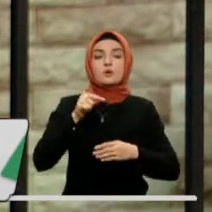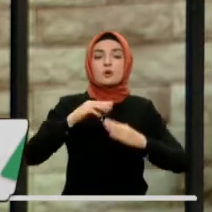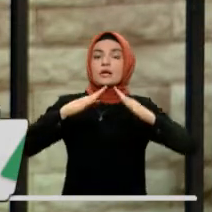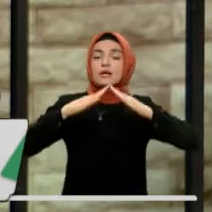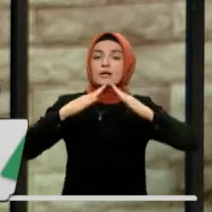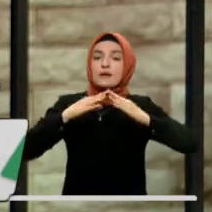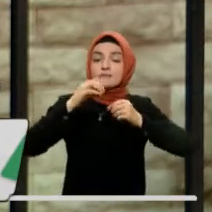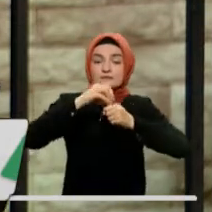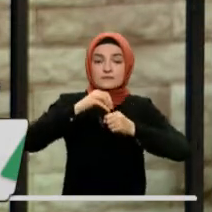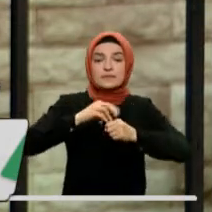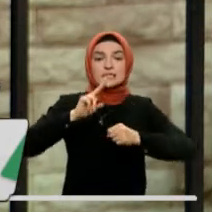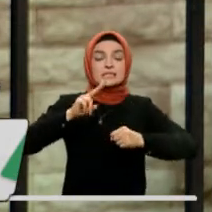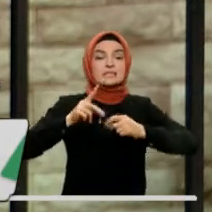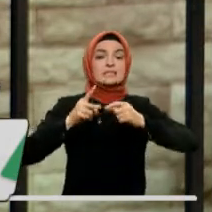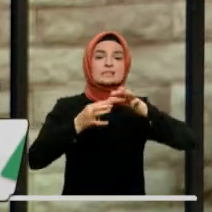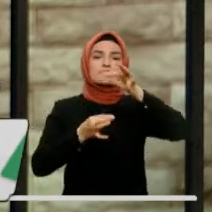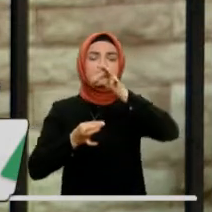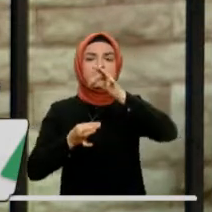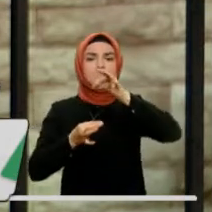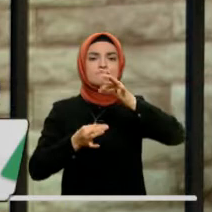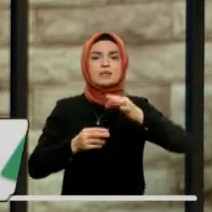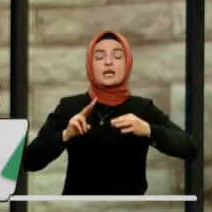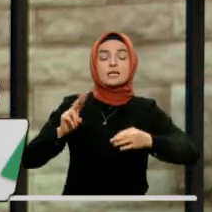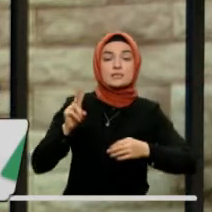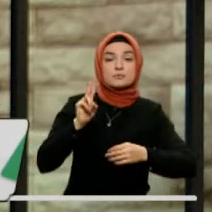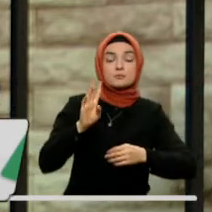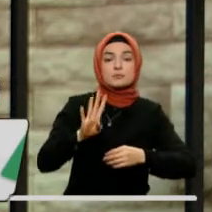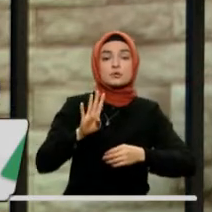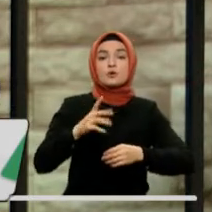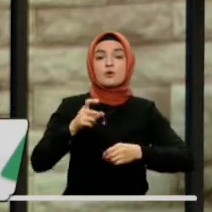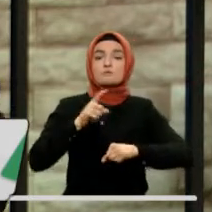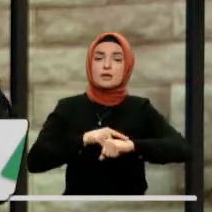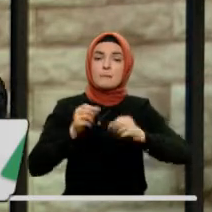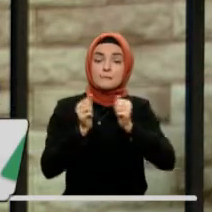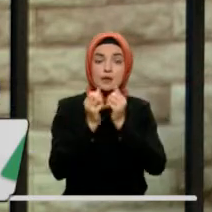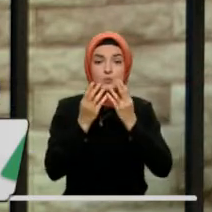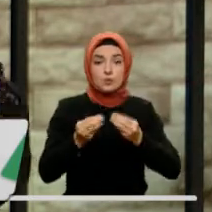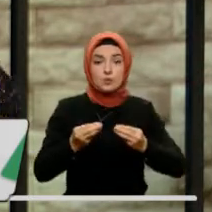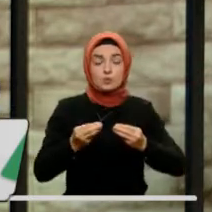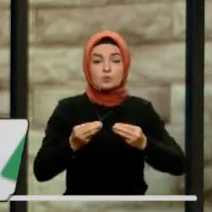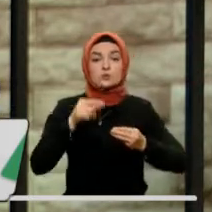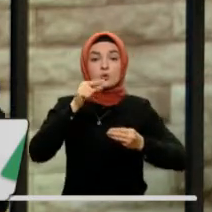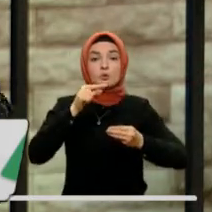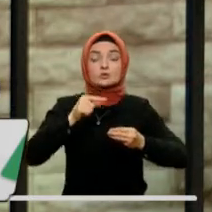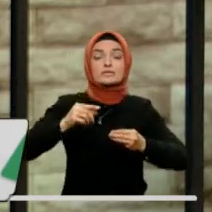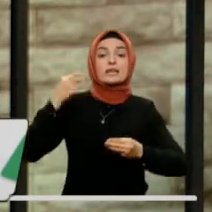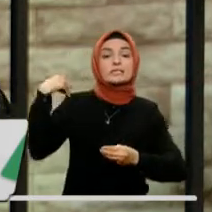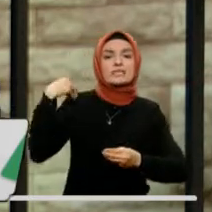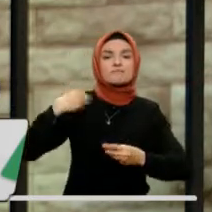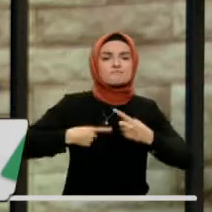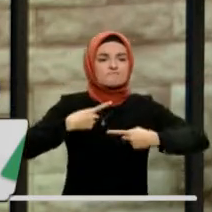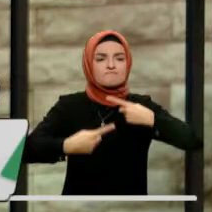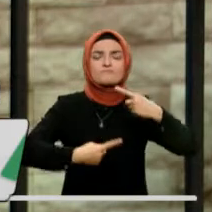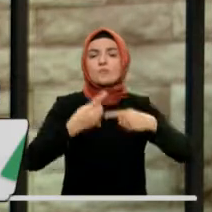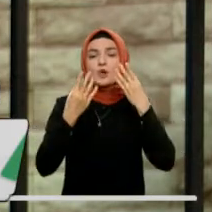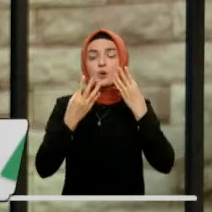saat beraber olacak. Beden uyumu, ruh uyumu, ahlak uyumu, değerler uyumu. Oradan yeni üreme, nesiller yetişecek. Sürekli bir üreten